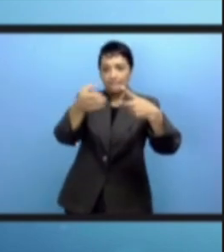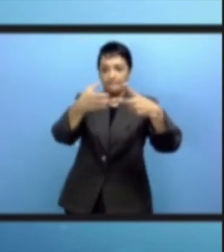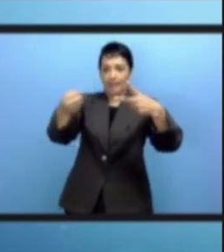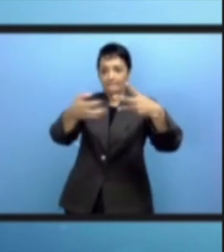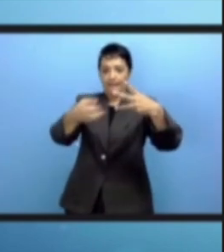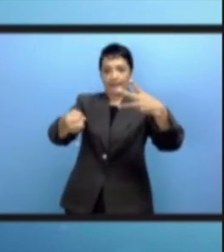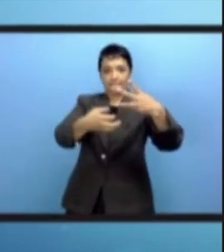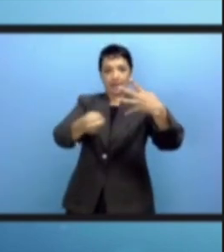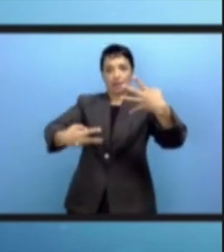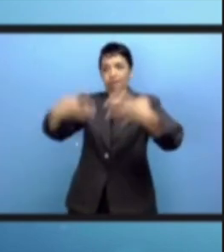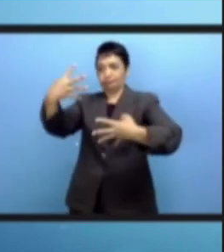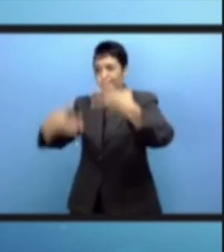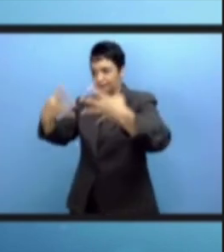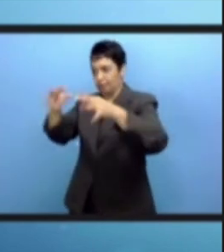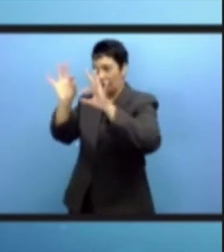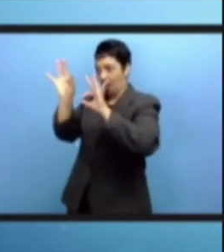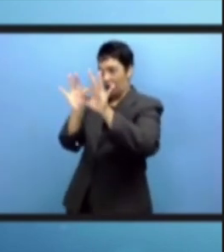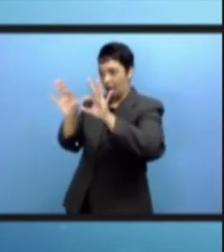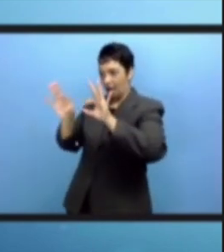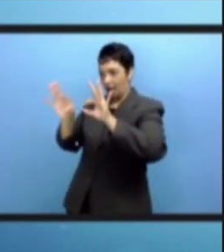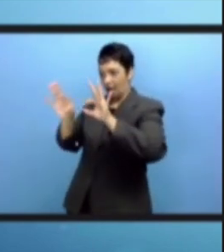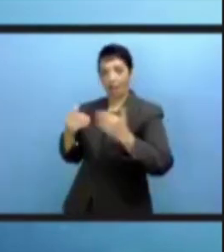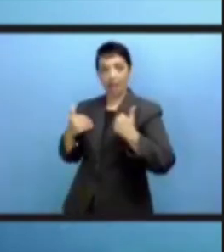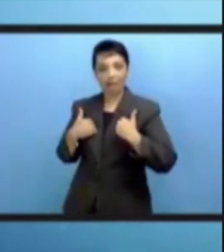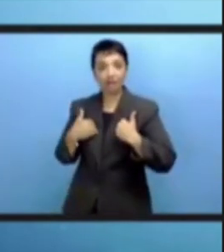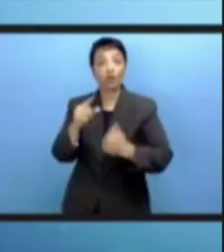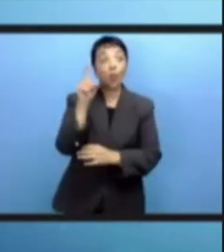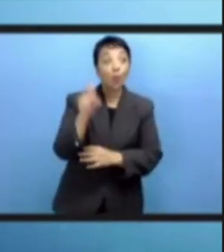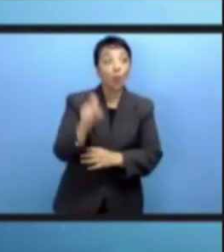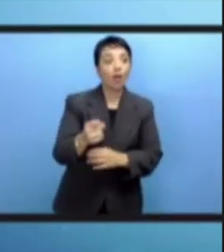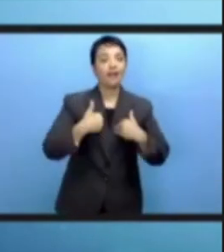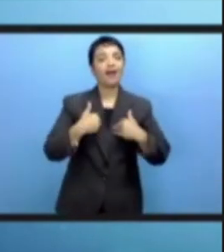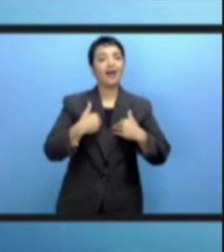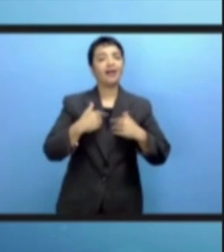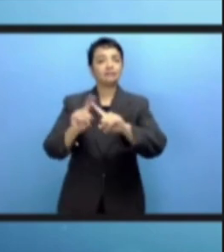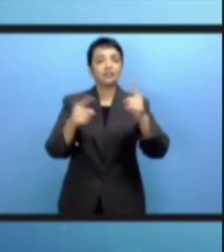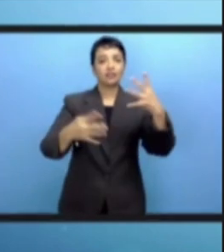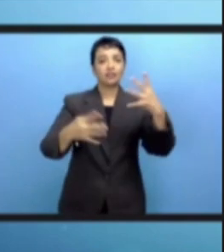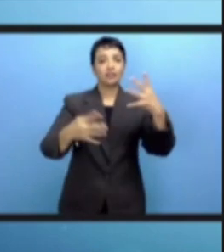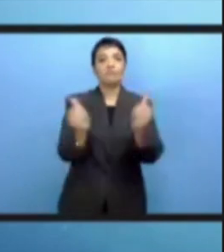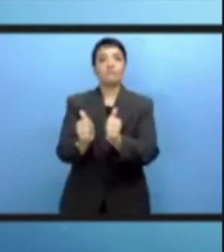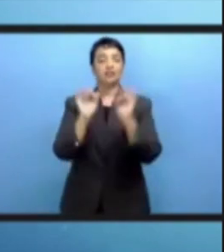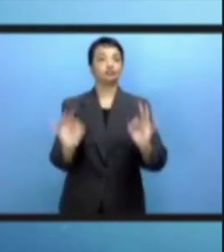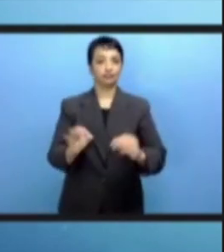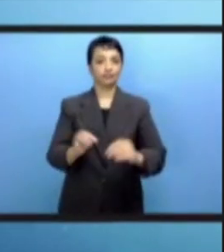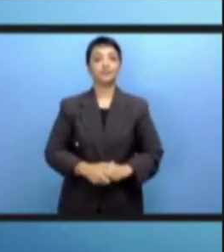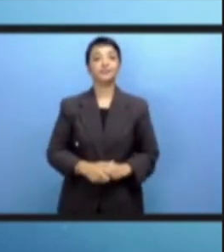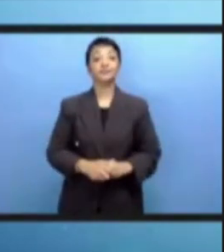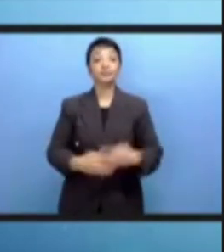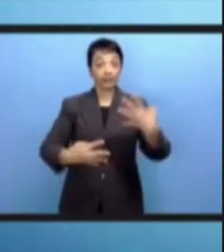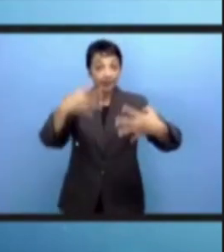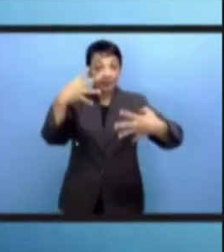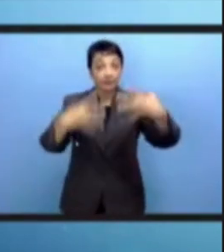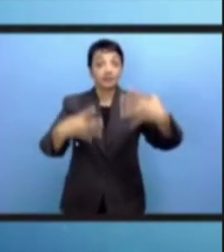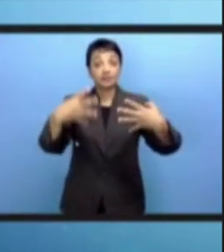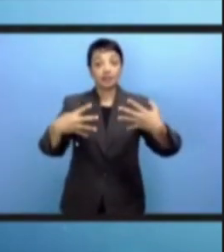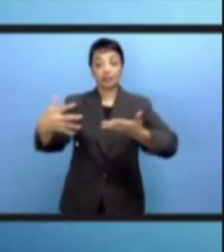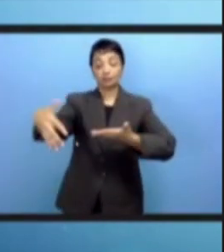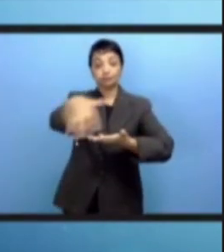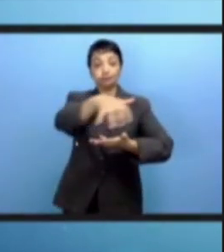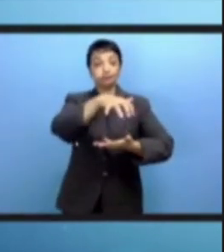а также будут помогать и способствовать промышленному развитию нашей страны с использованием новых технологий.